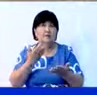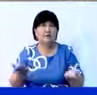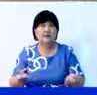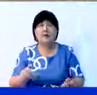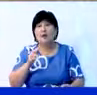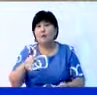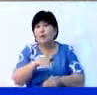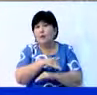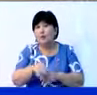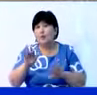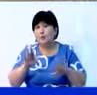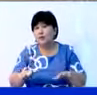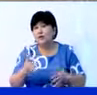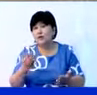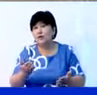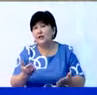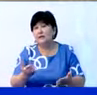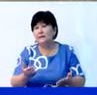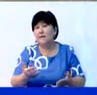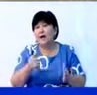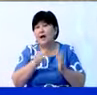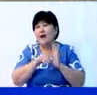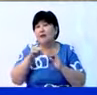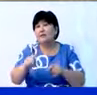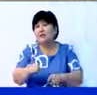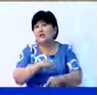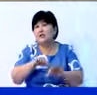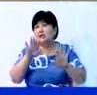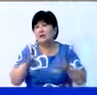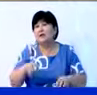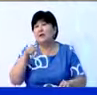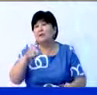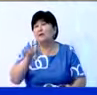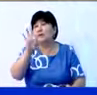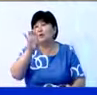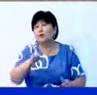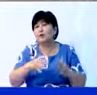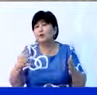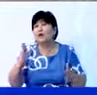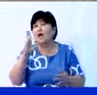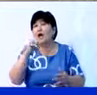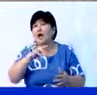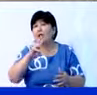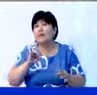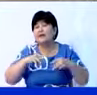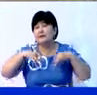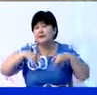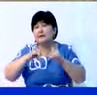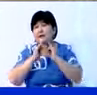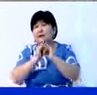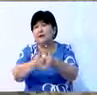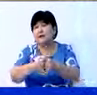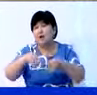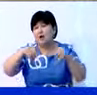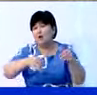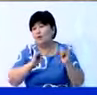Батыр көшесіндегі 60 мың шаршы метр жердің өзіне 1400-дің үстінде КамАЗ құм төгілді. Ол оңай